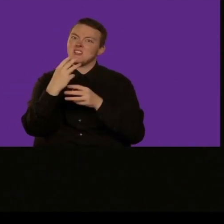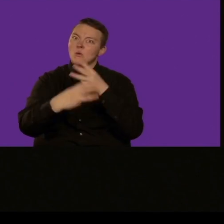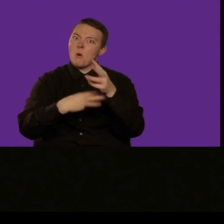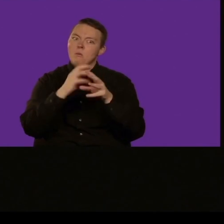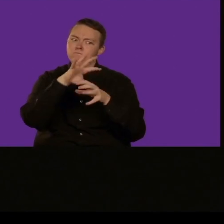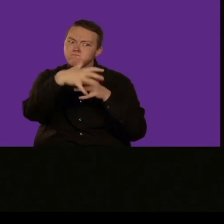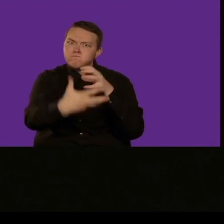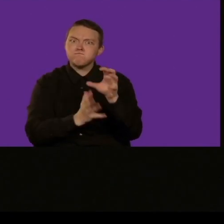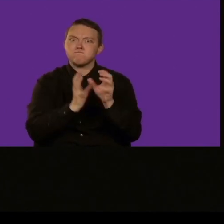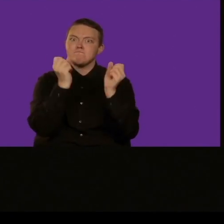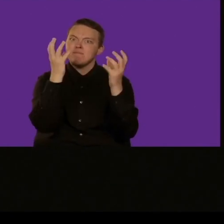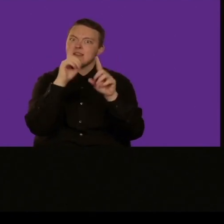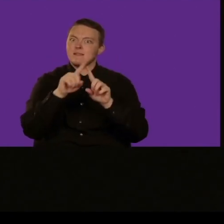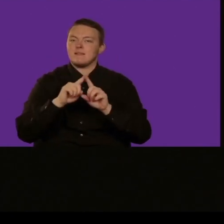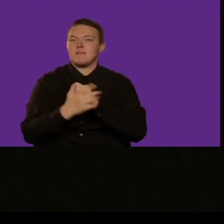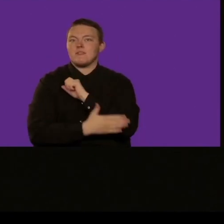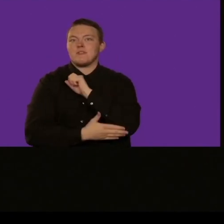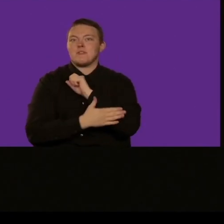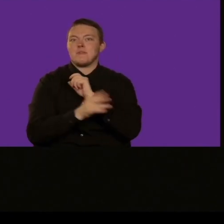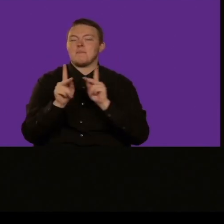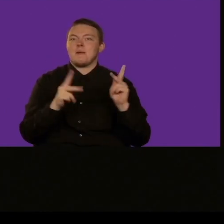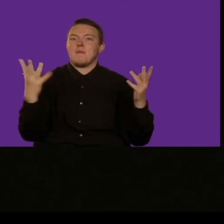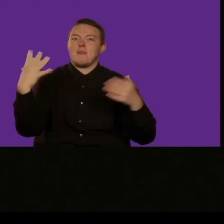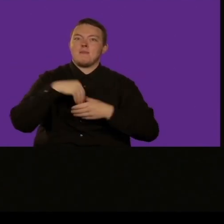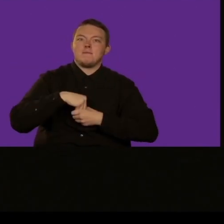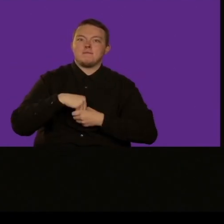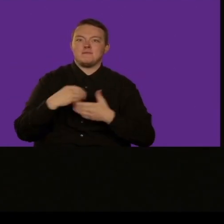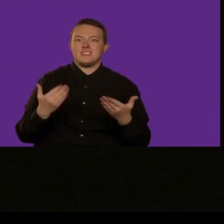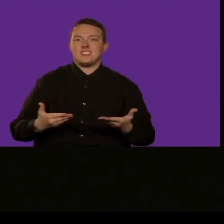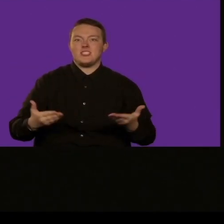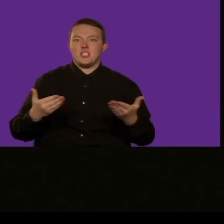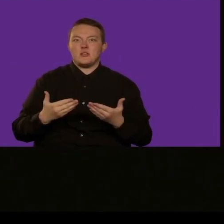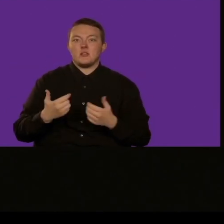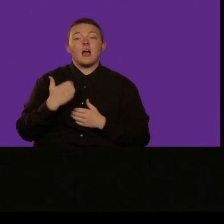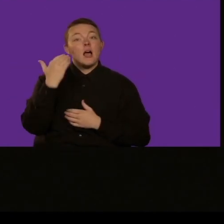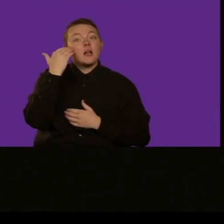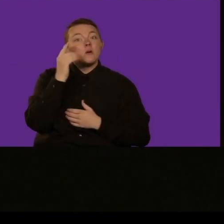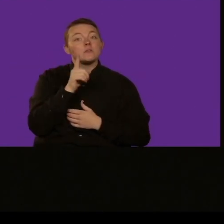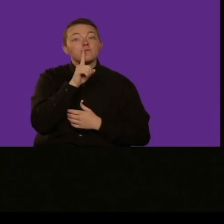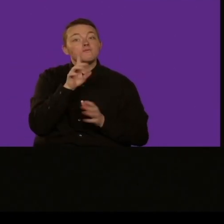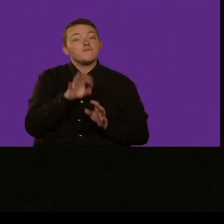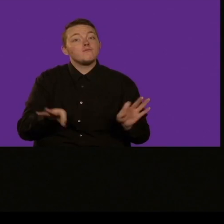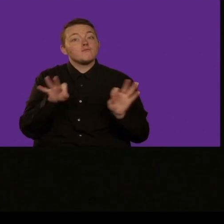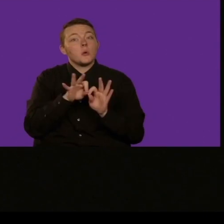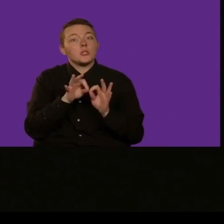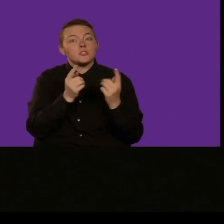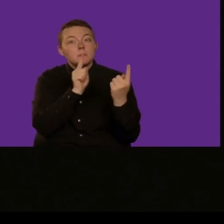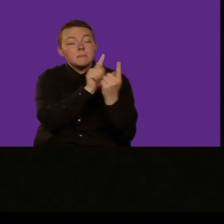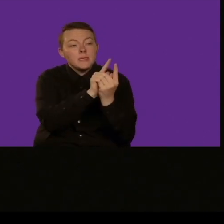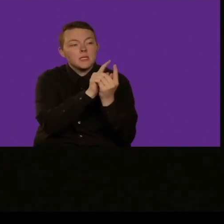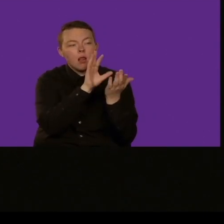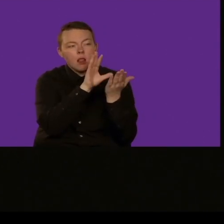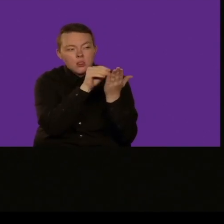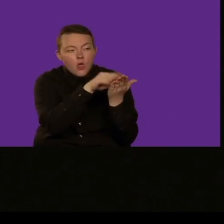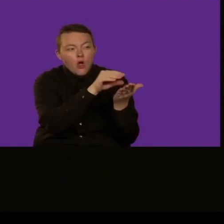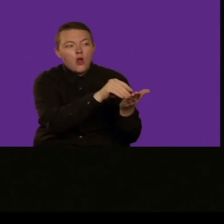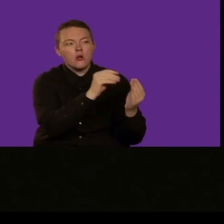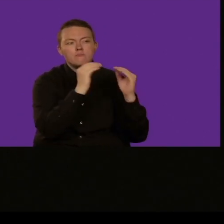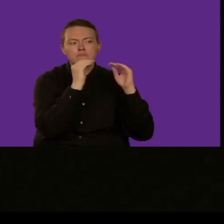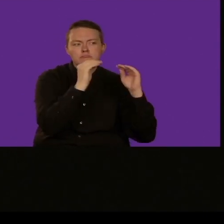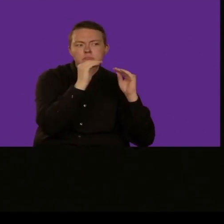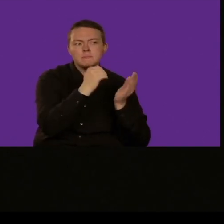conoscenze, e poter aiutare anche i nostri studenti perché possano imparare, continuare ad imparare. Speriamo che queste